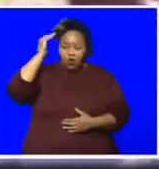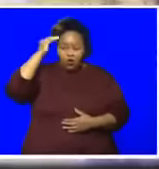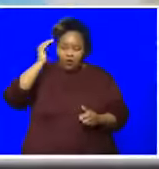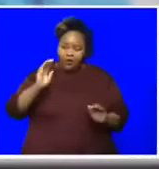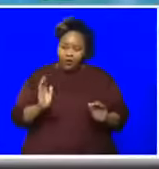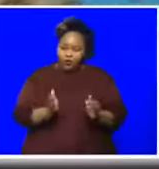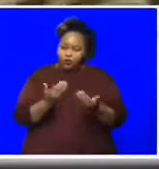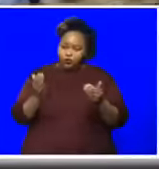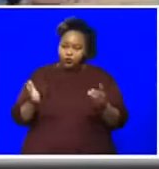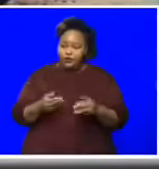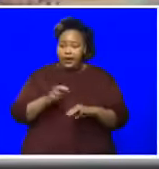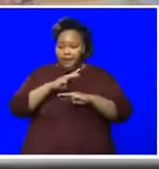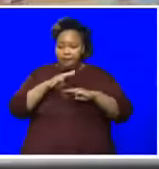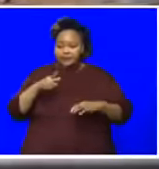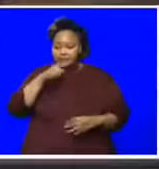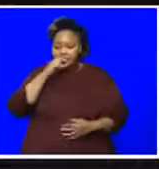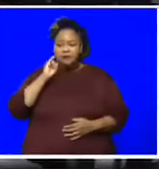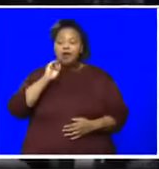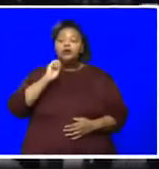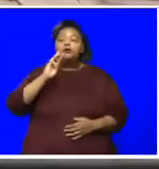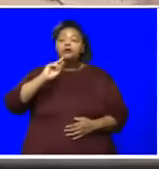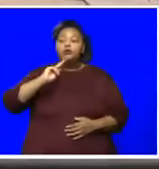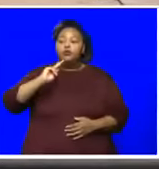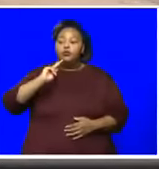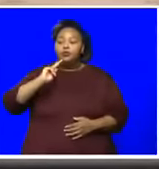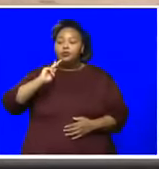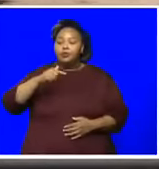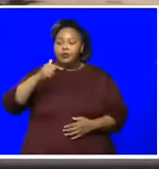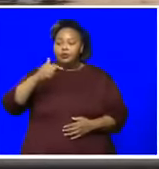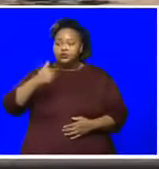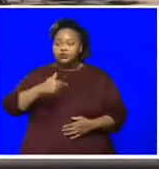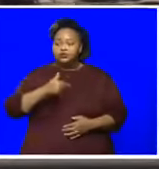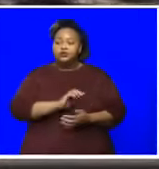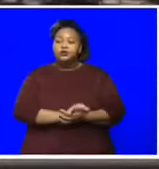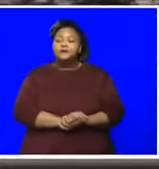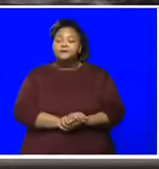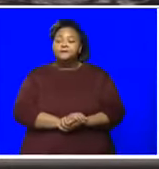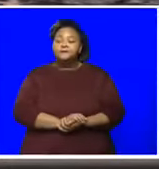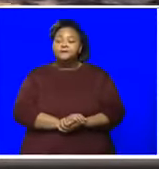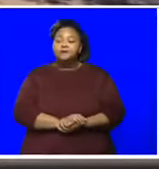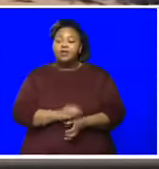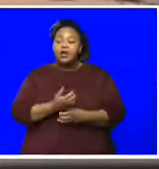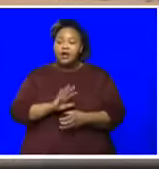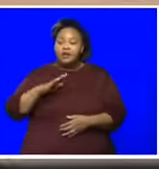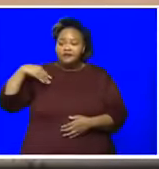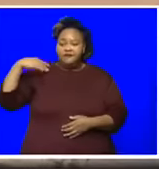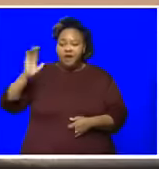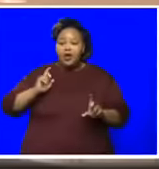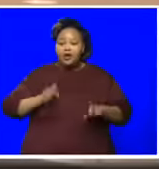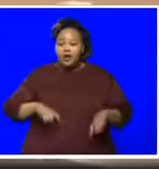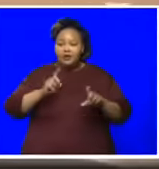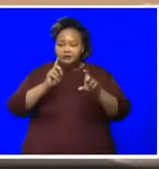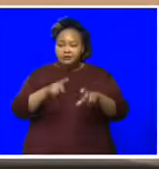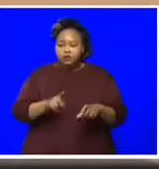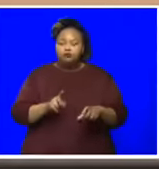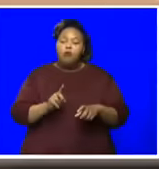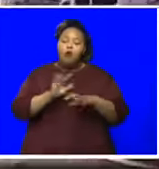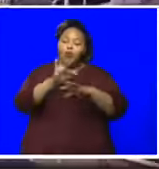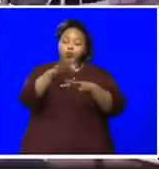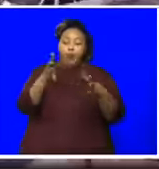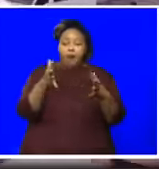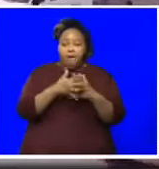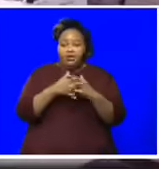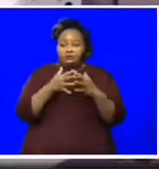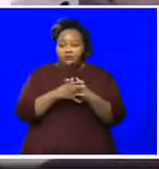iHWPL ibambe ke umchudzelwano wetekuthula edolobheni laseKapa eveni leNingizimu Afrika. IKapa